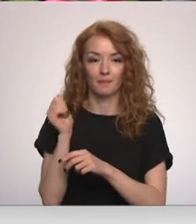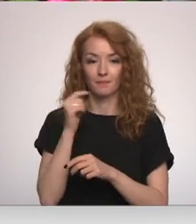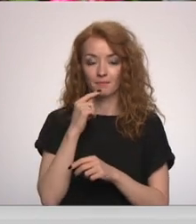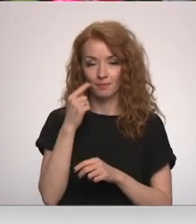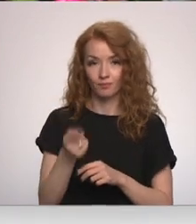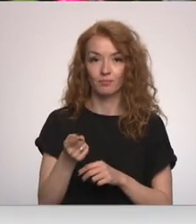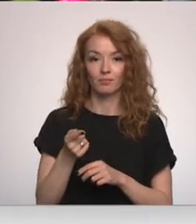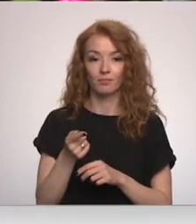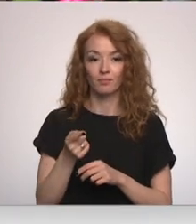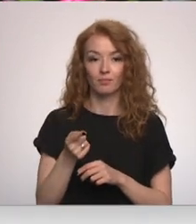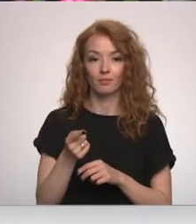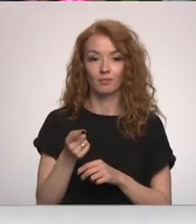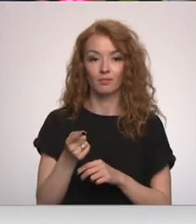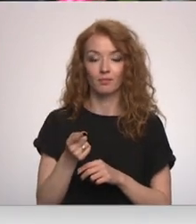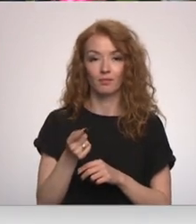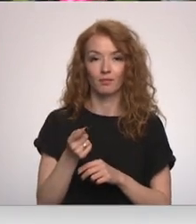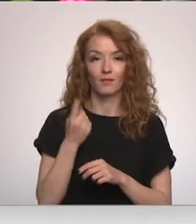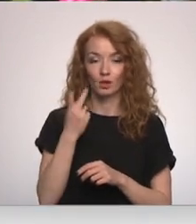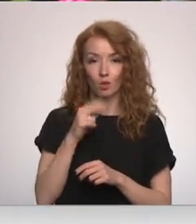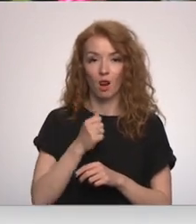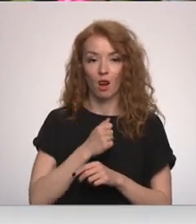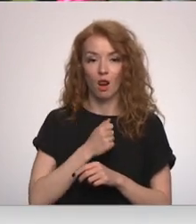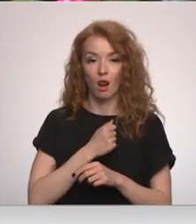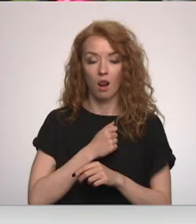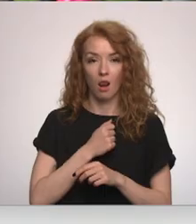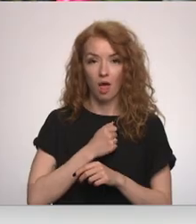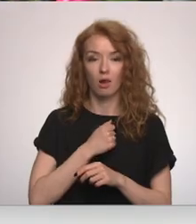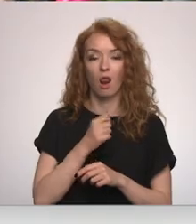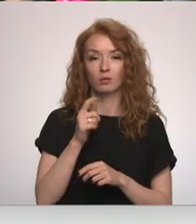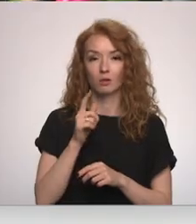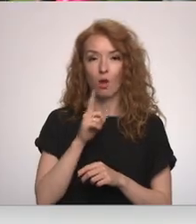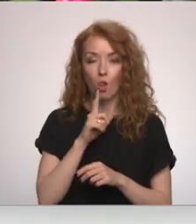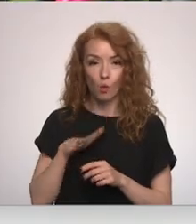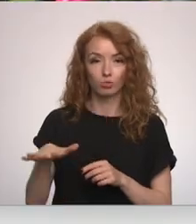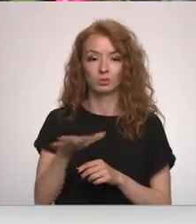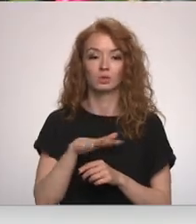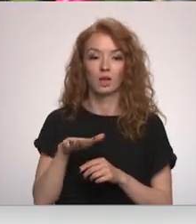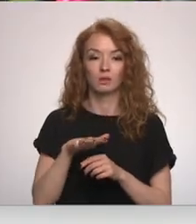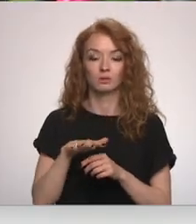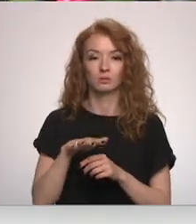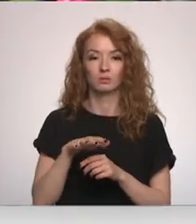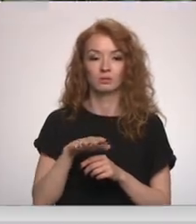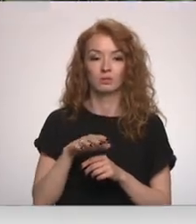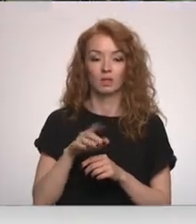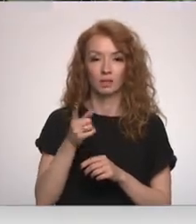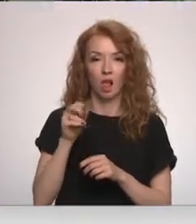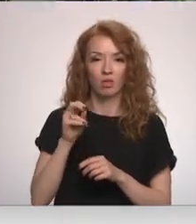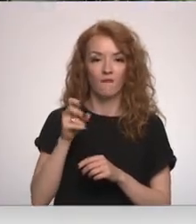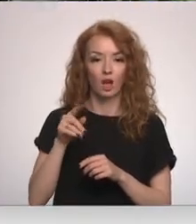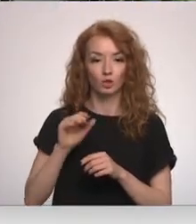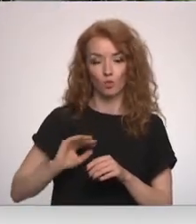pie Vīnes no Latgaļas i Lūdzes novada Austrumu tādam pierļom Salnavas muiža,